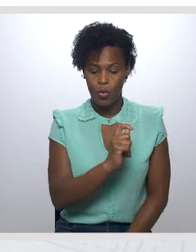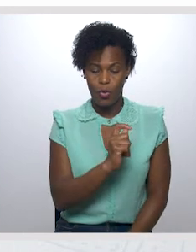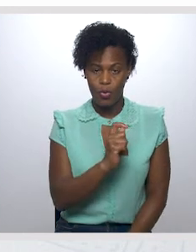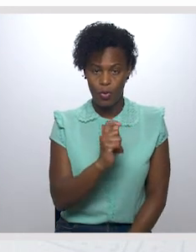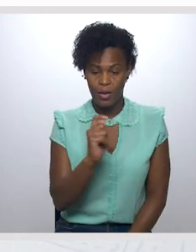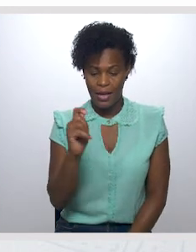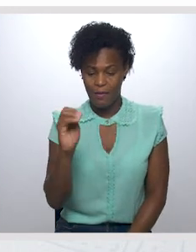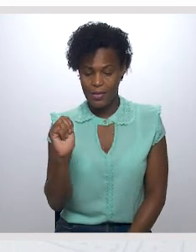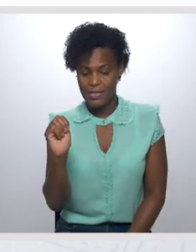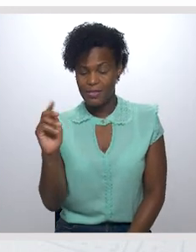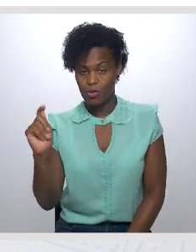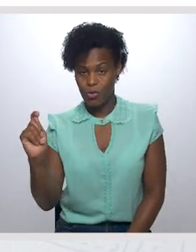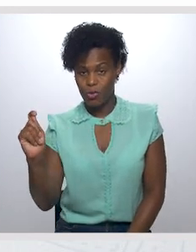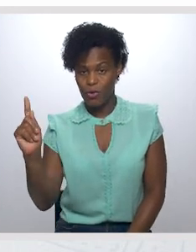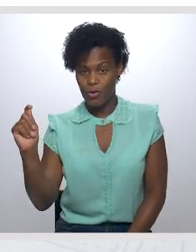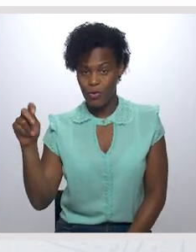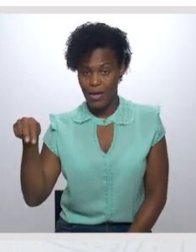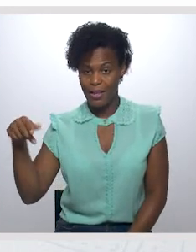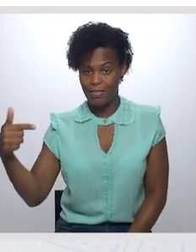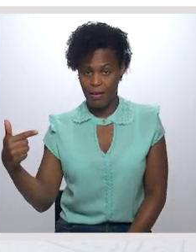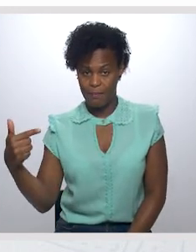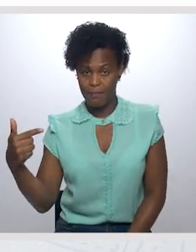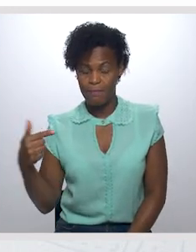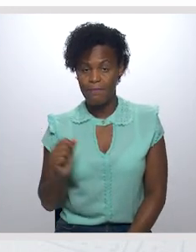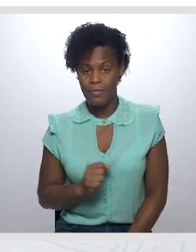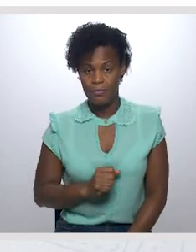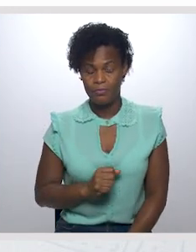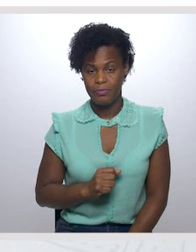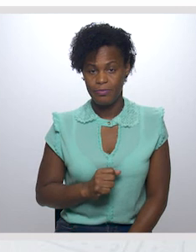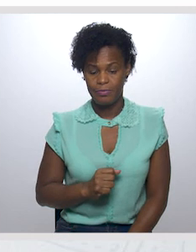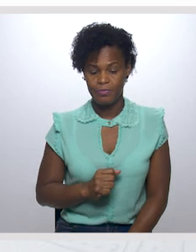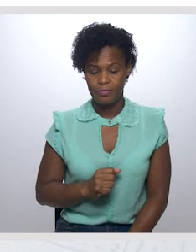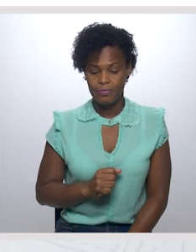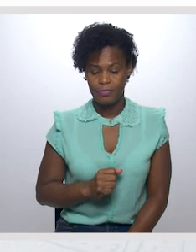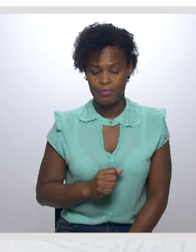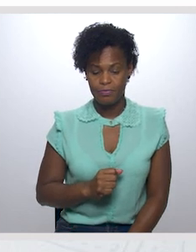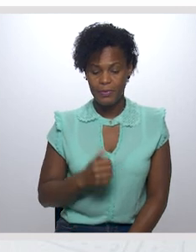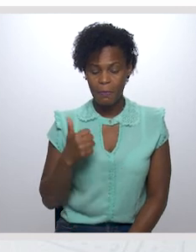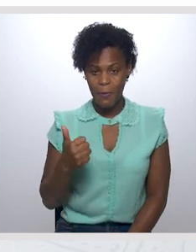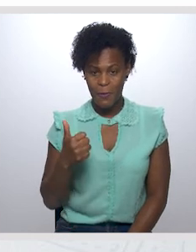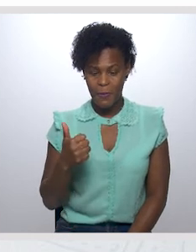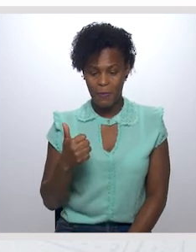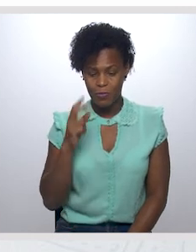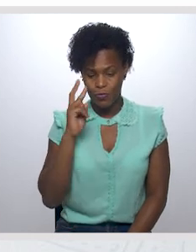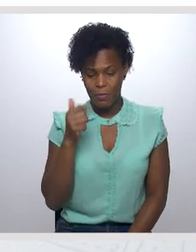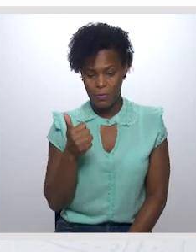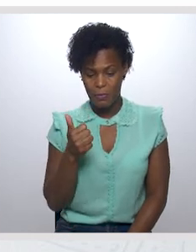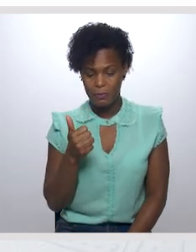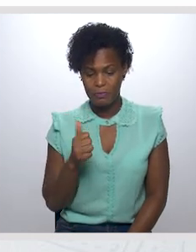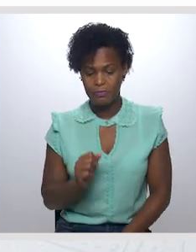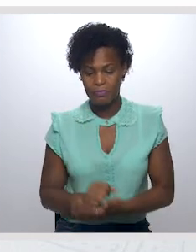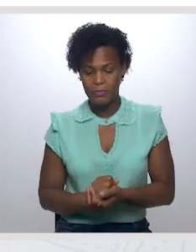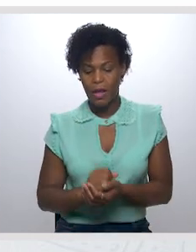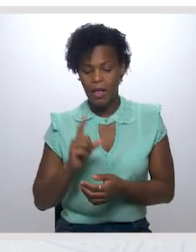E, ES, E, ENT. C'est bon?